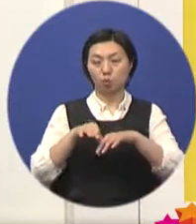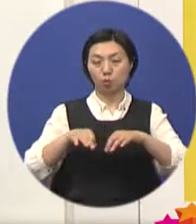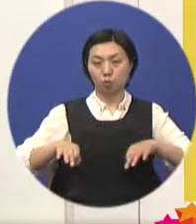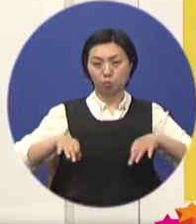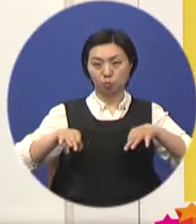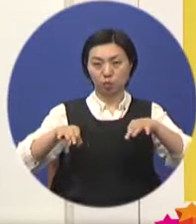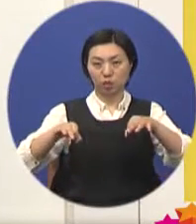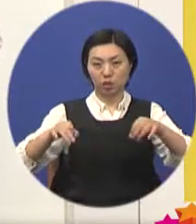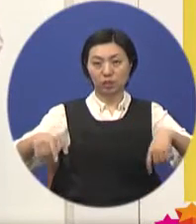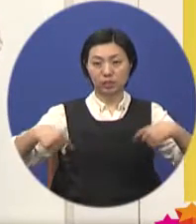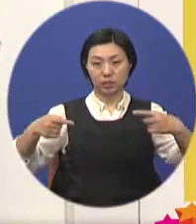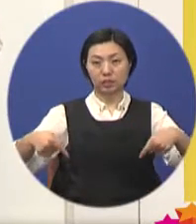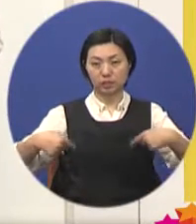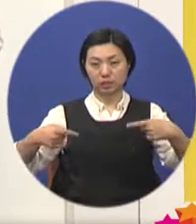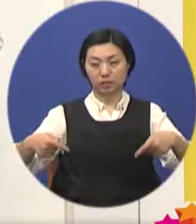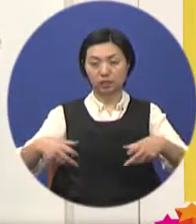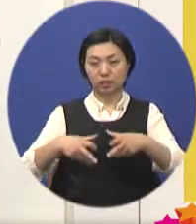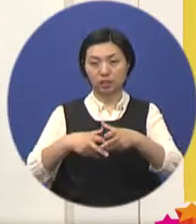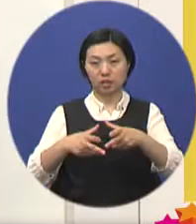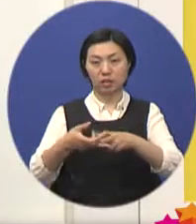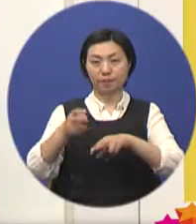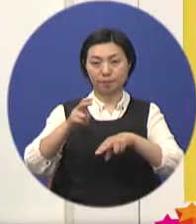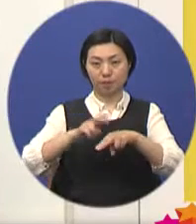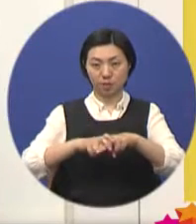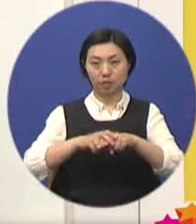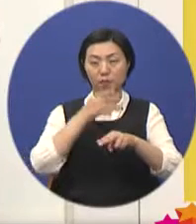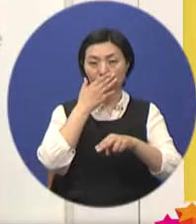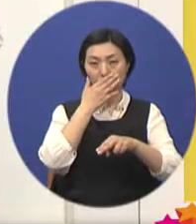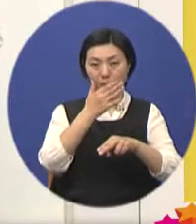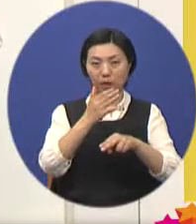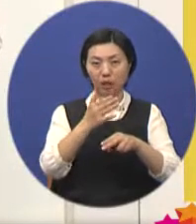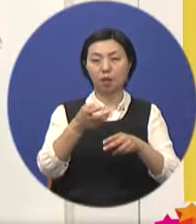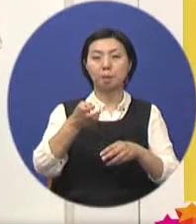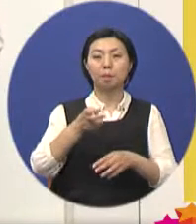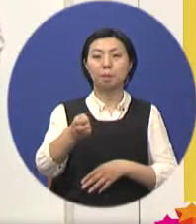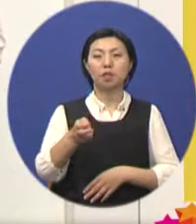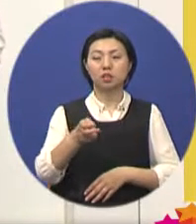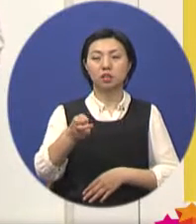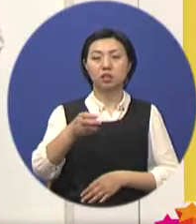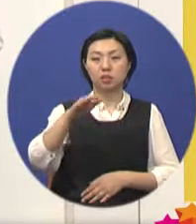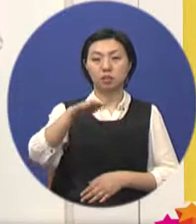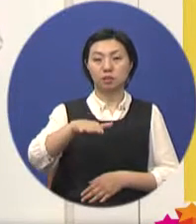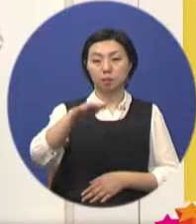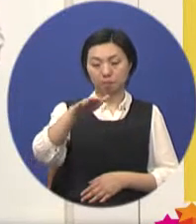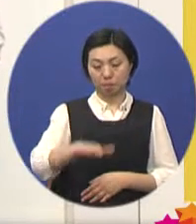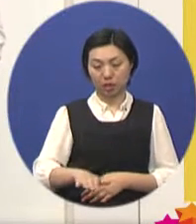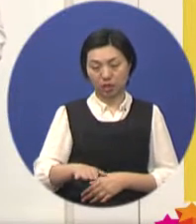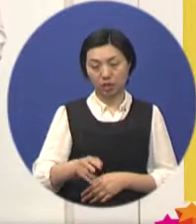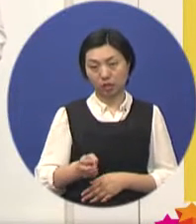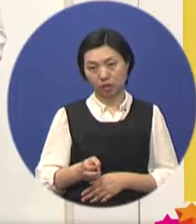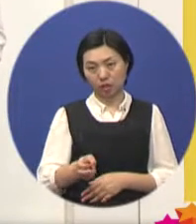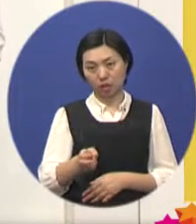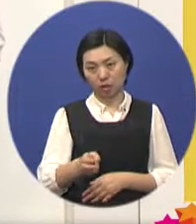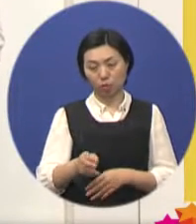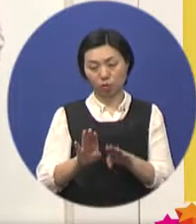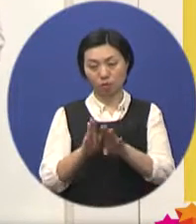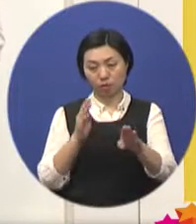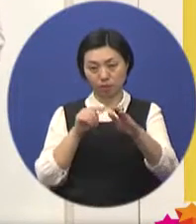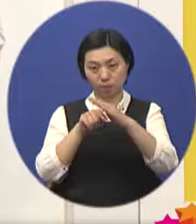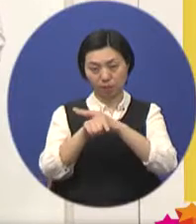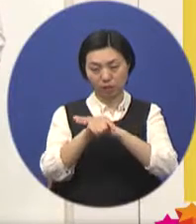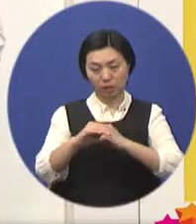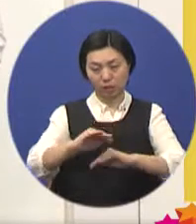장애인이 안전하고 편리하게 오를 수 있도록 만든 버스입니다. 차체 바닥이 낮고 출입구의 계단